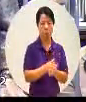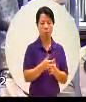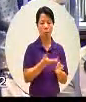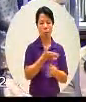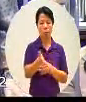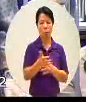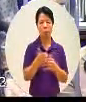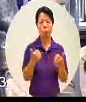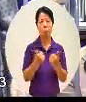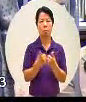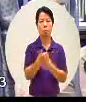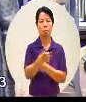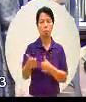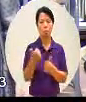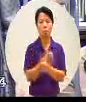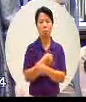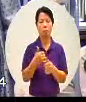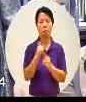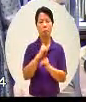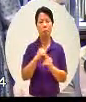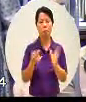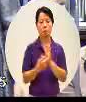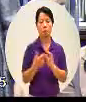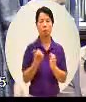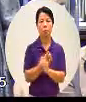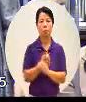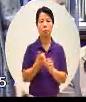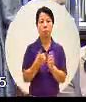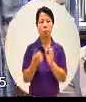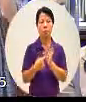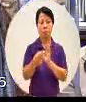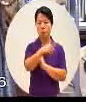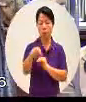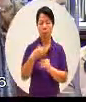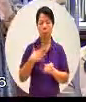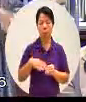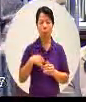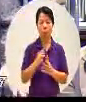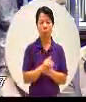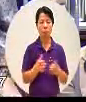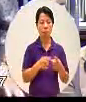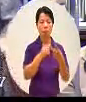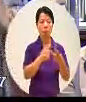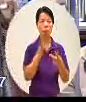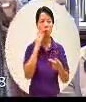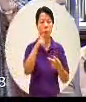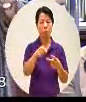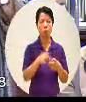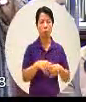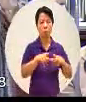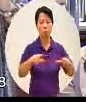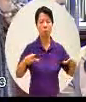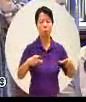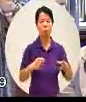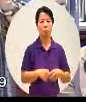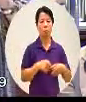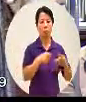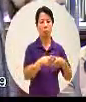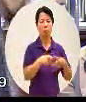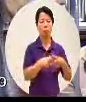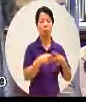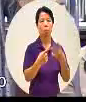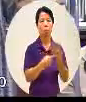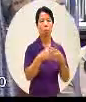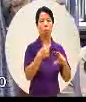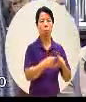议员民意代表了解、哦啊、第二、啊、你这个部分如果你要扩大作为工业区，我